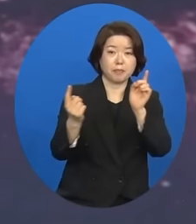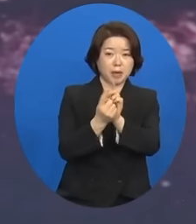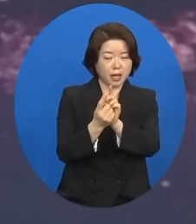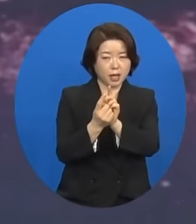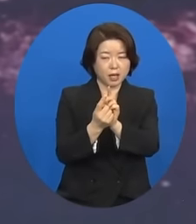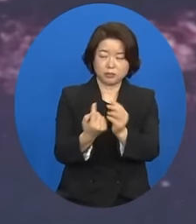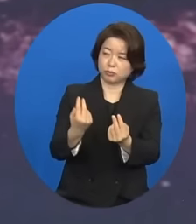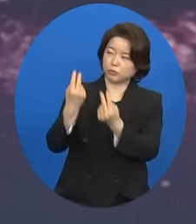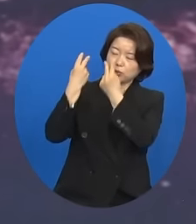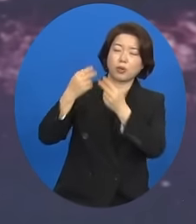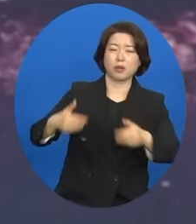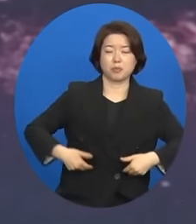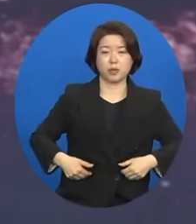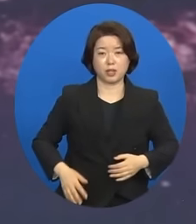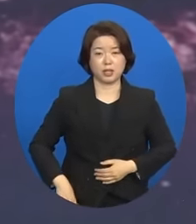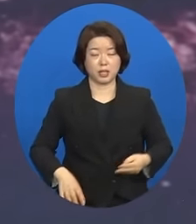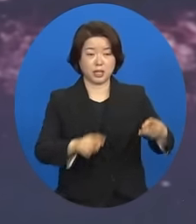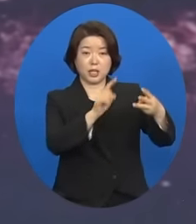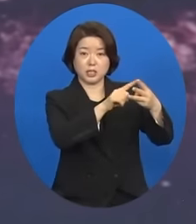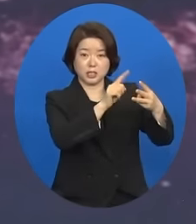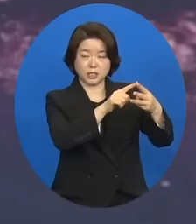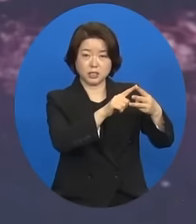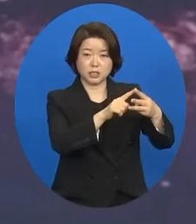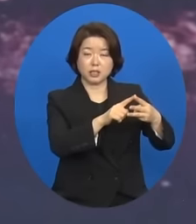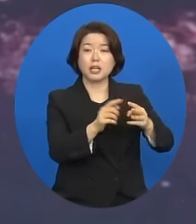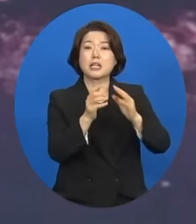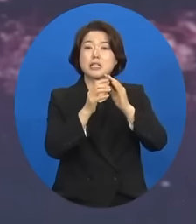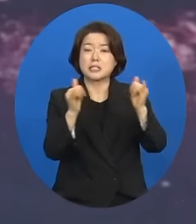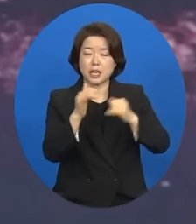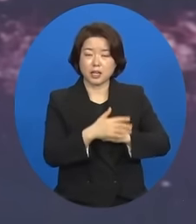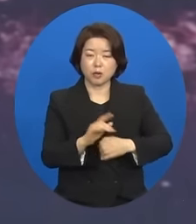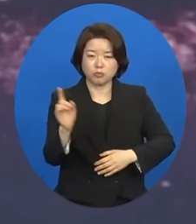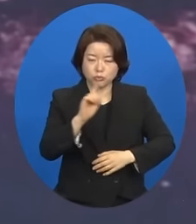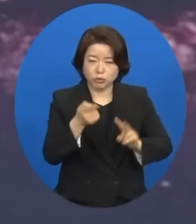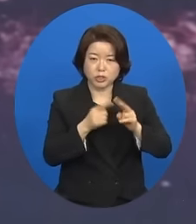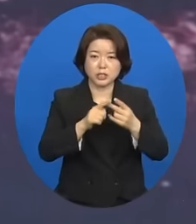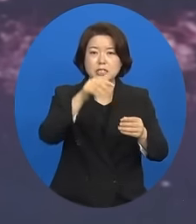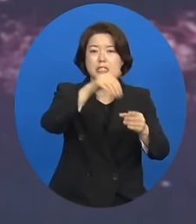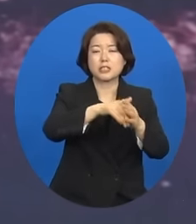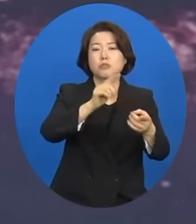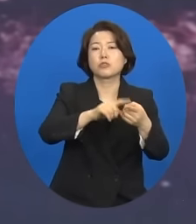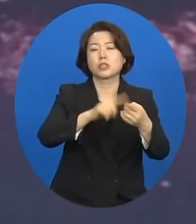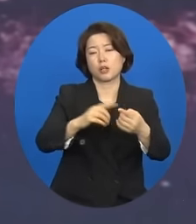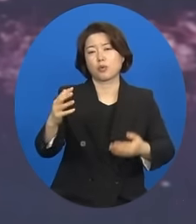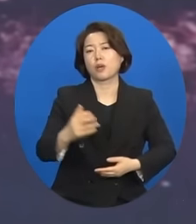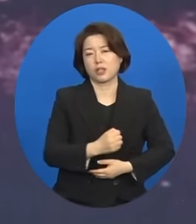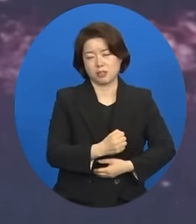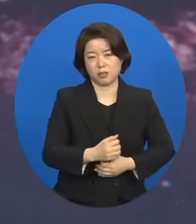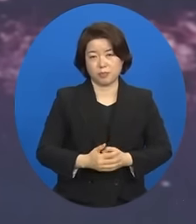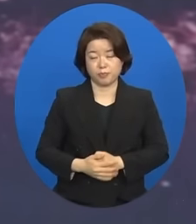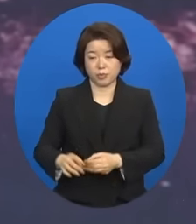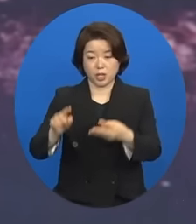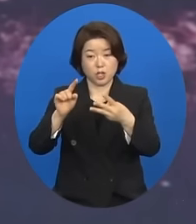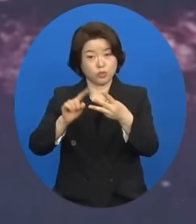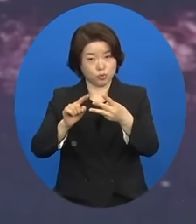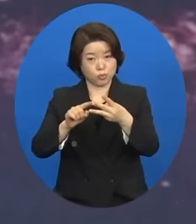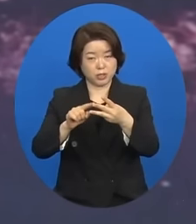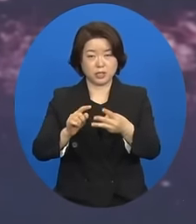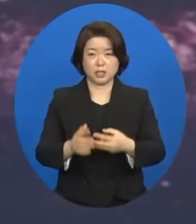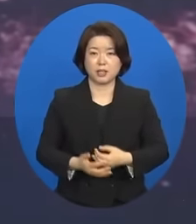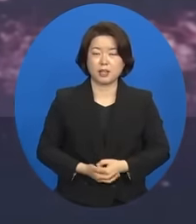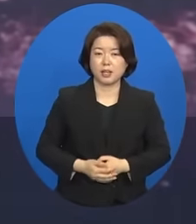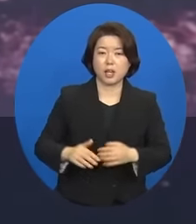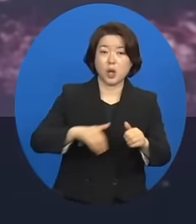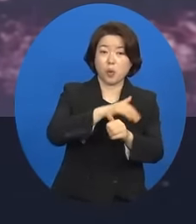자 첫 번째 레슨 뭐예요 사람은 무엇이든지 심은 대로 거둔다는 거죠 자 두 번째가 있습니다 두 번째는